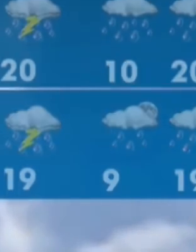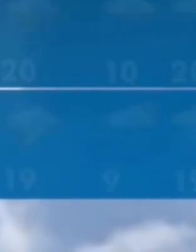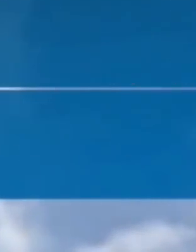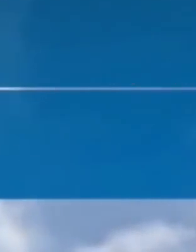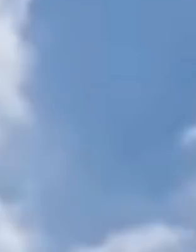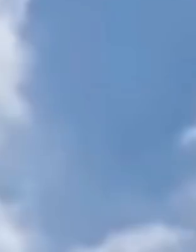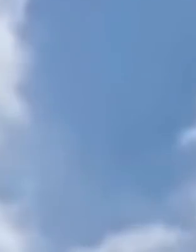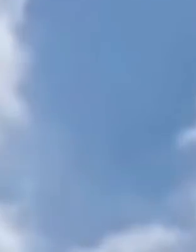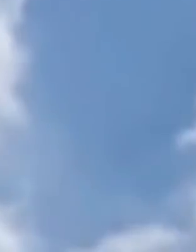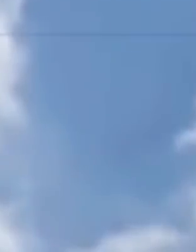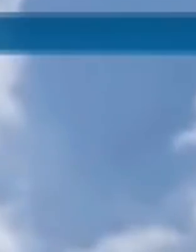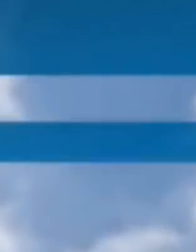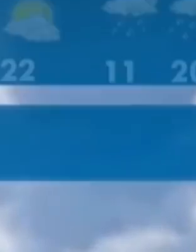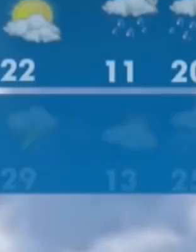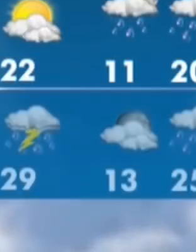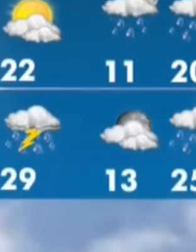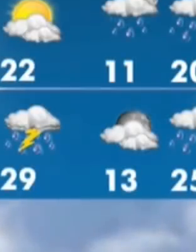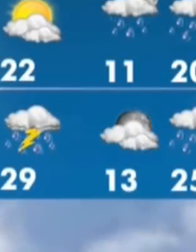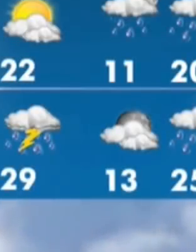20 хэм дулаан.